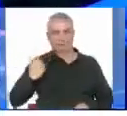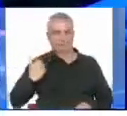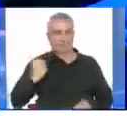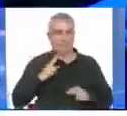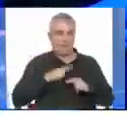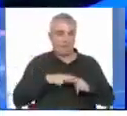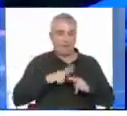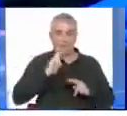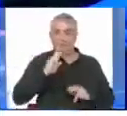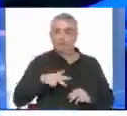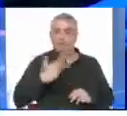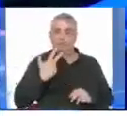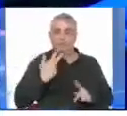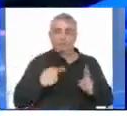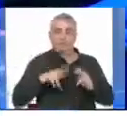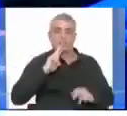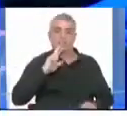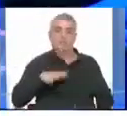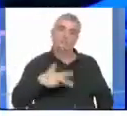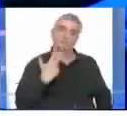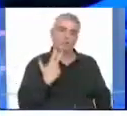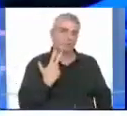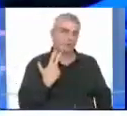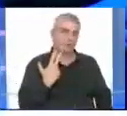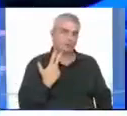אחרי 3 שנים, למעלה מ3 שנים,